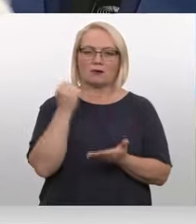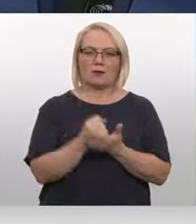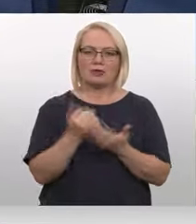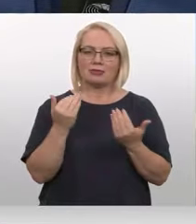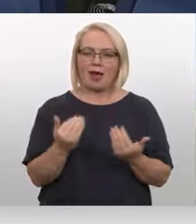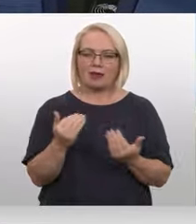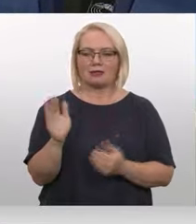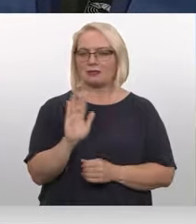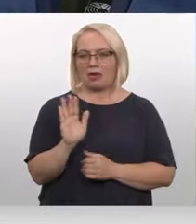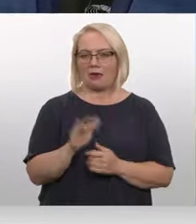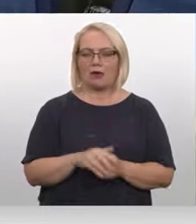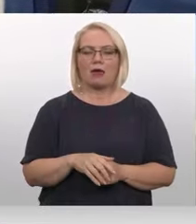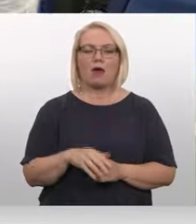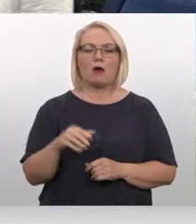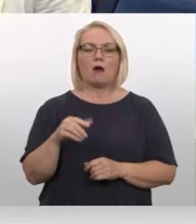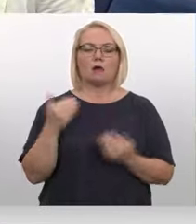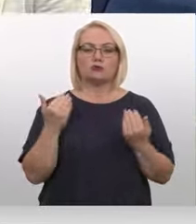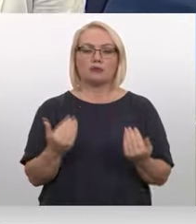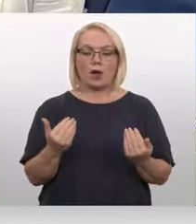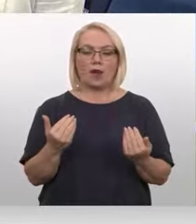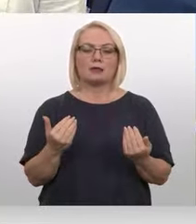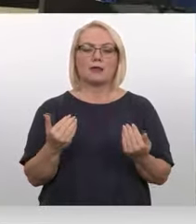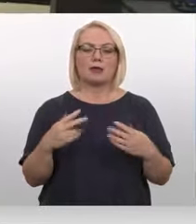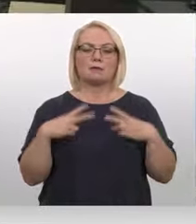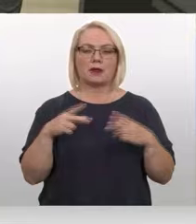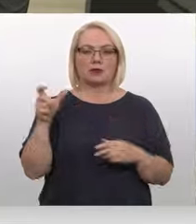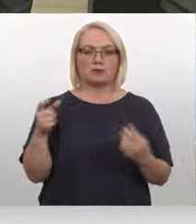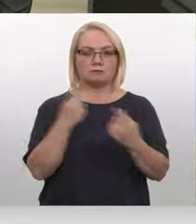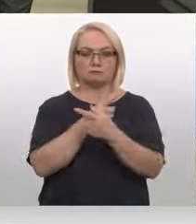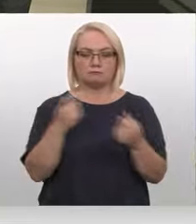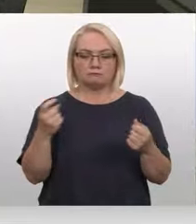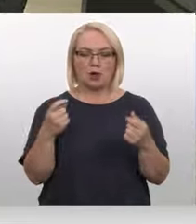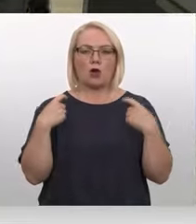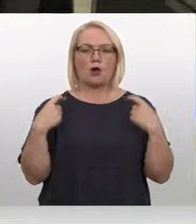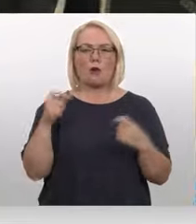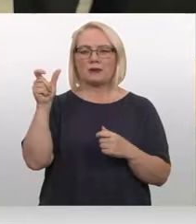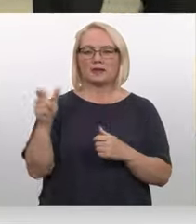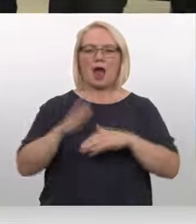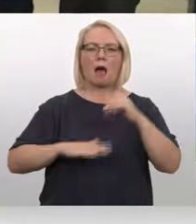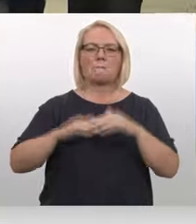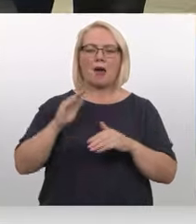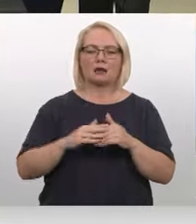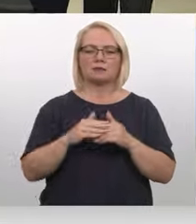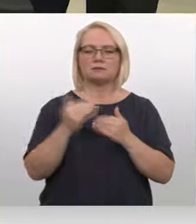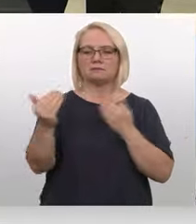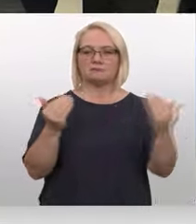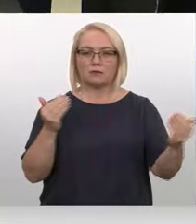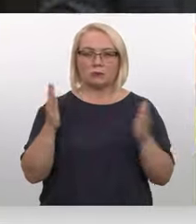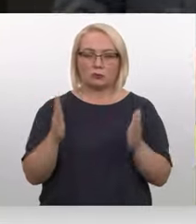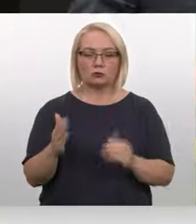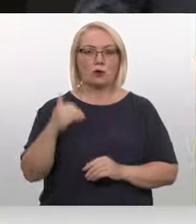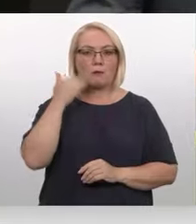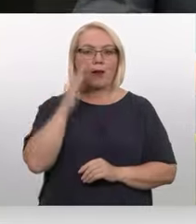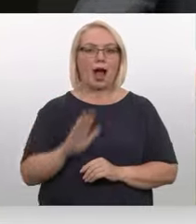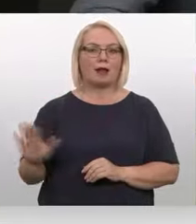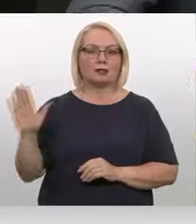šobrīd. Un Fon der Leyen tad šodien pateica, kuras valsts nominētajiem komisāriem kāds portfelis tiek, un Baltija